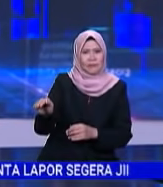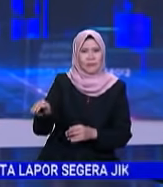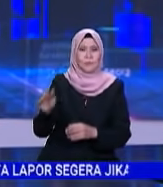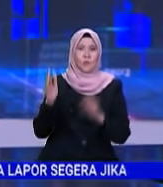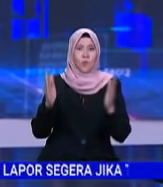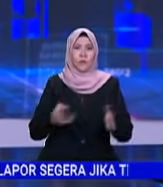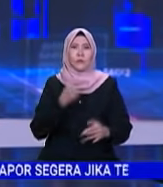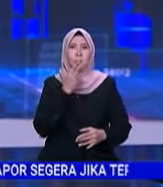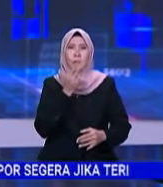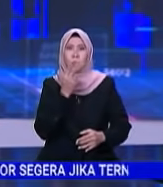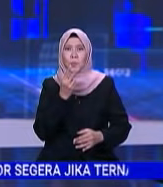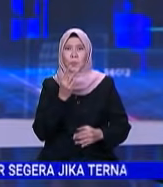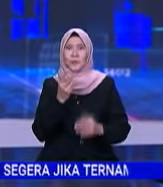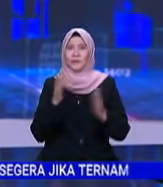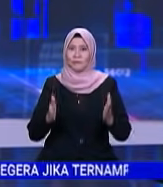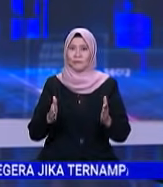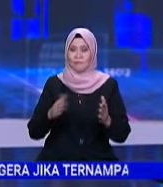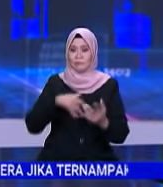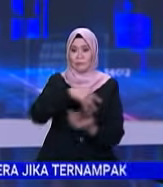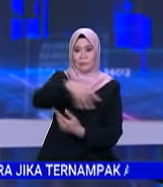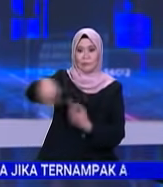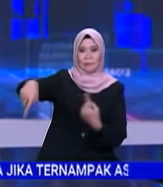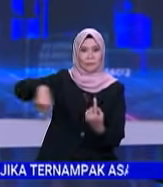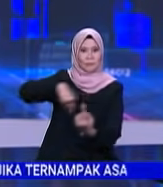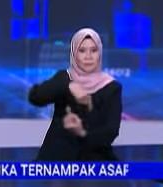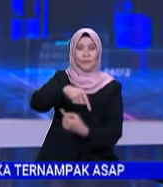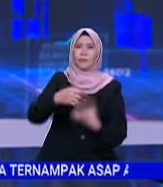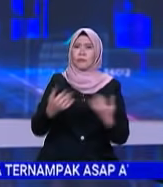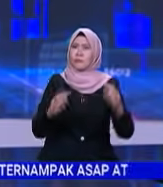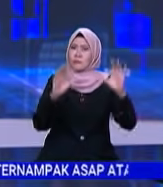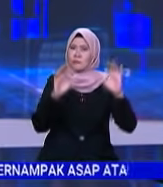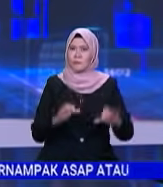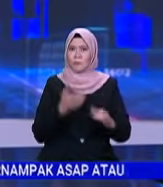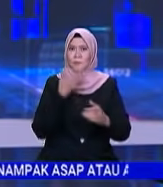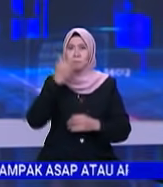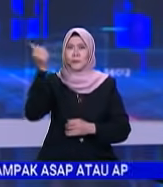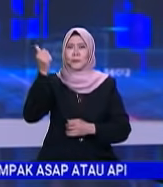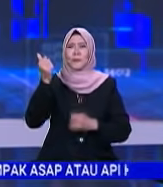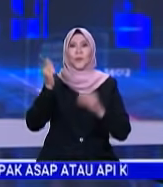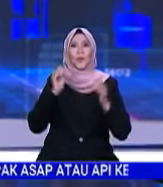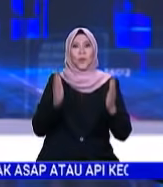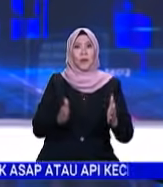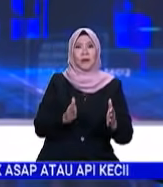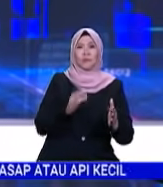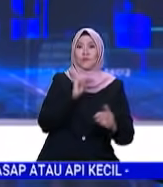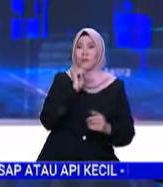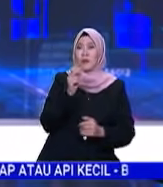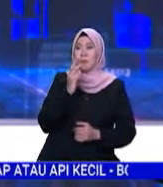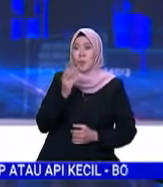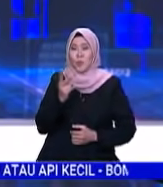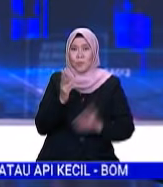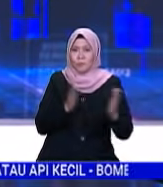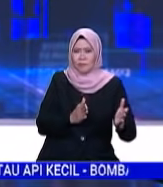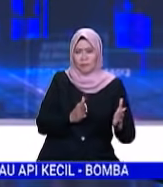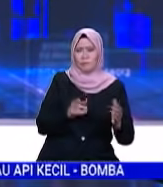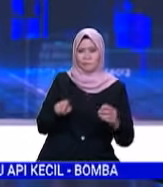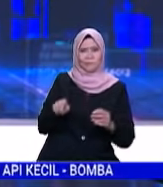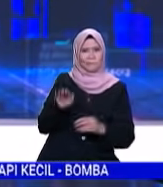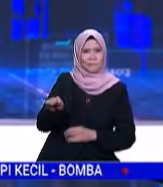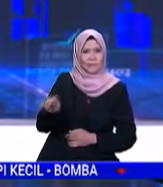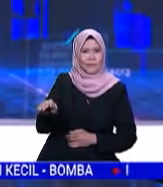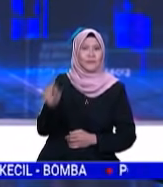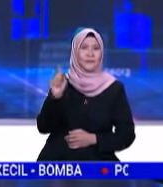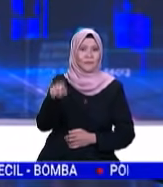di sekeliling mereka. Inisiatif merupakan kaedah terbaik buat golongan bukan perokok menyuarakan hak mereka. Menurut